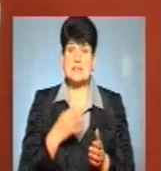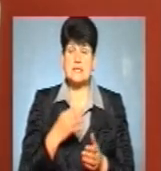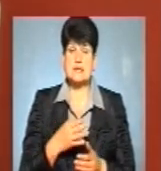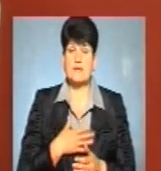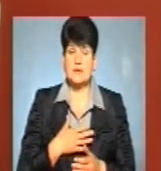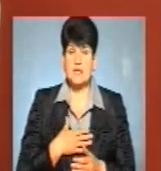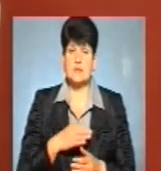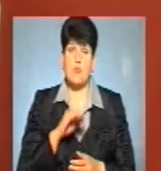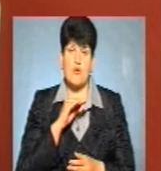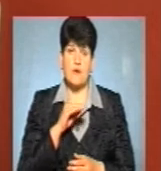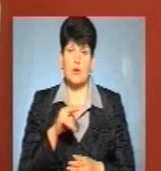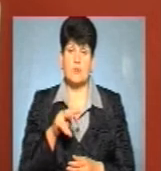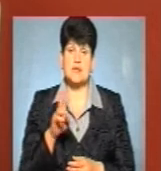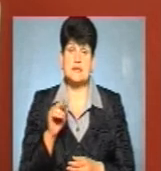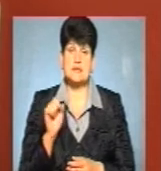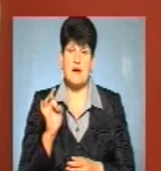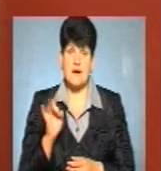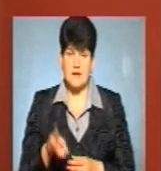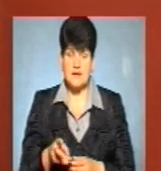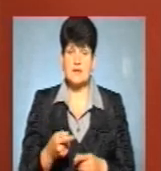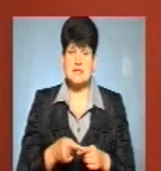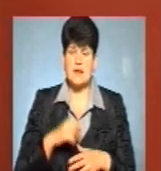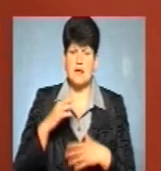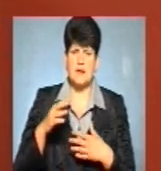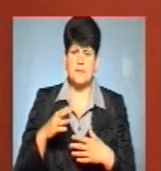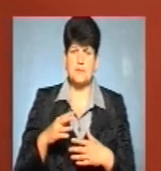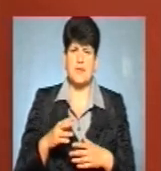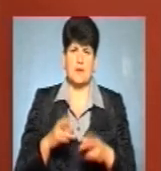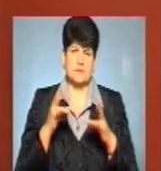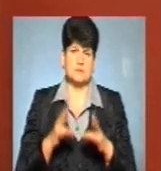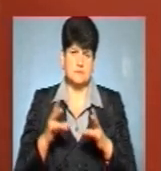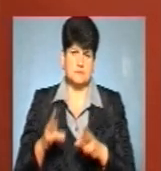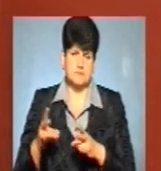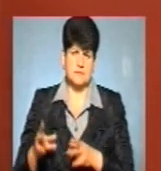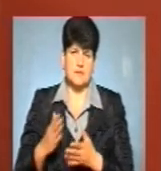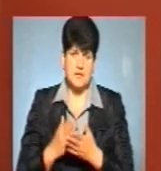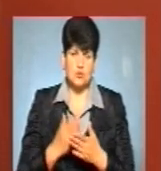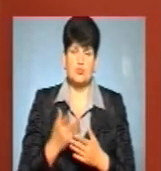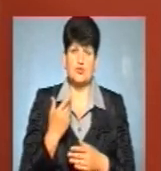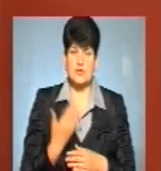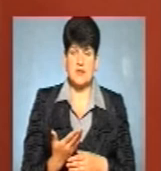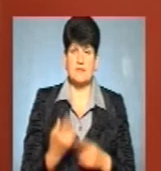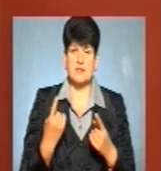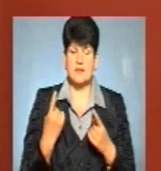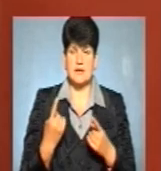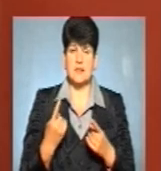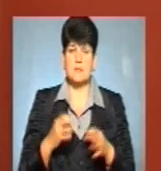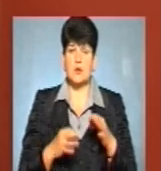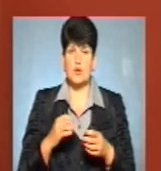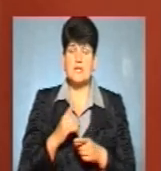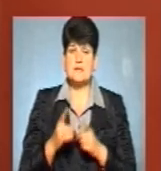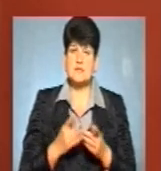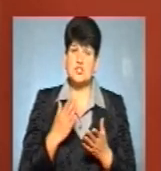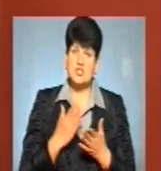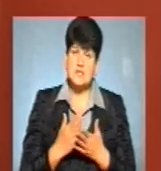ефірі професор Любомир Царик, стихія лютує через глобальні погодні зміни. І на завершення нашого ефіру хочу запитати таке, чи є